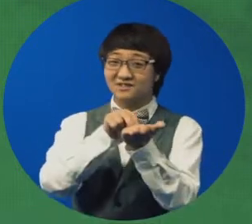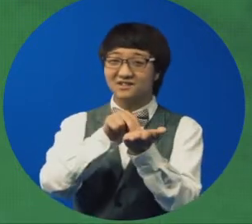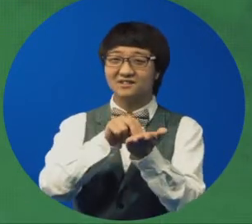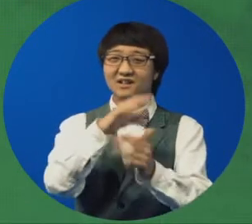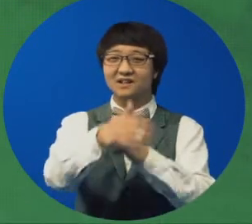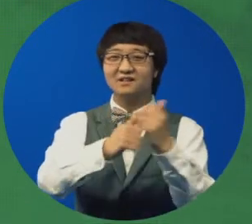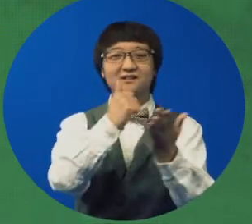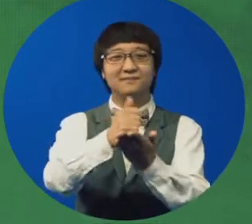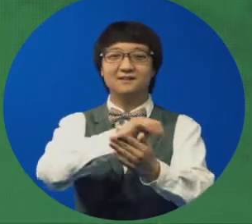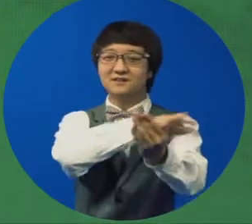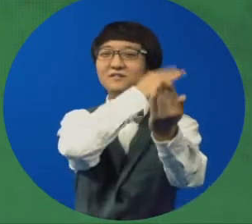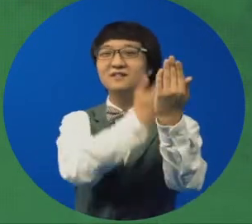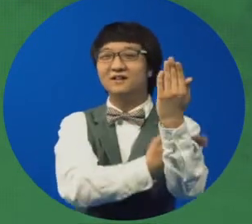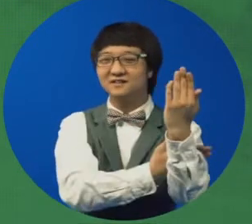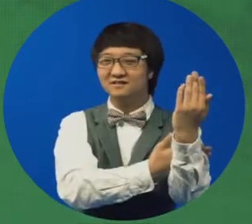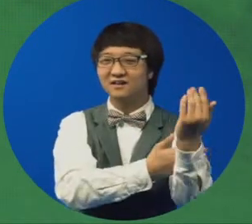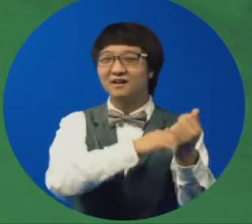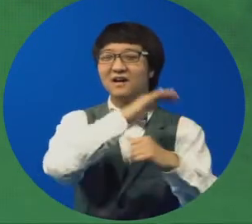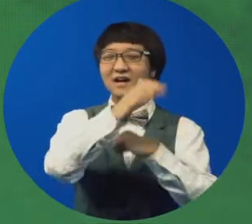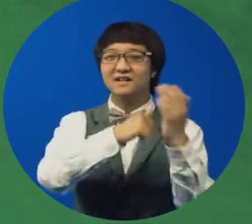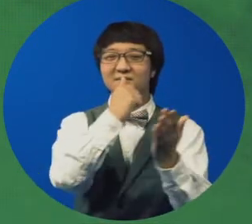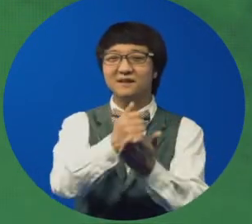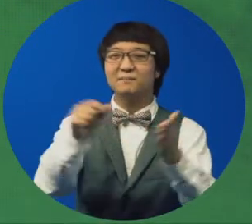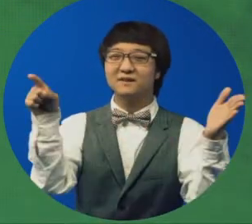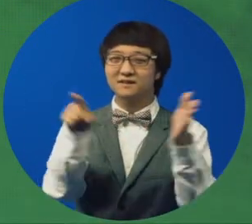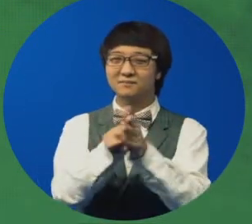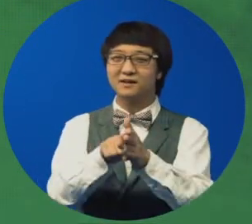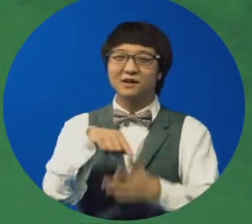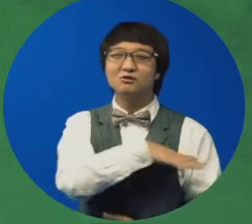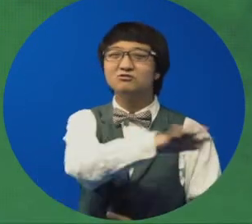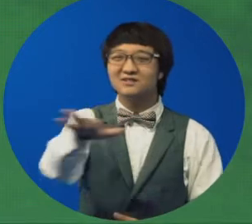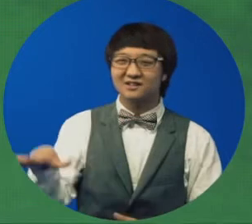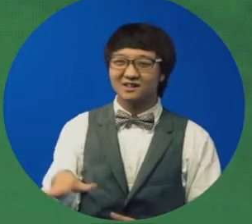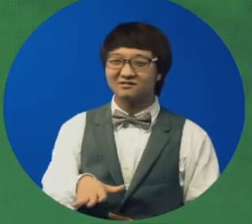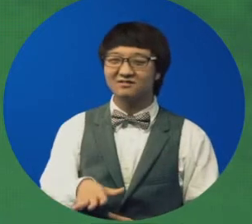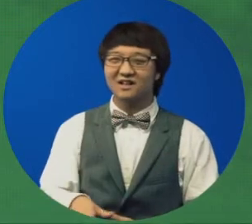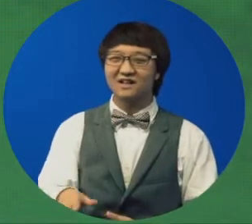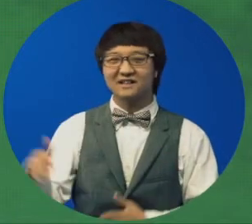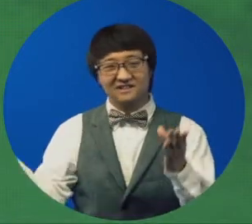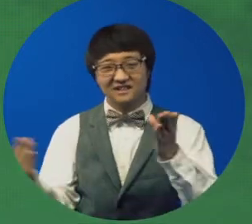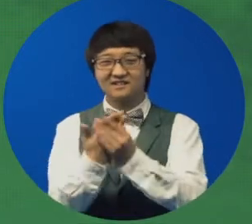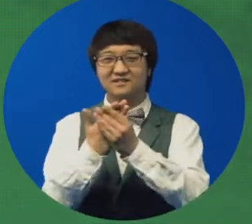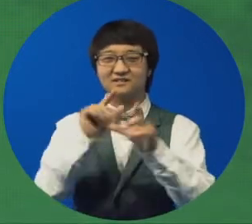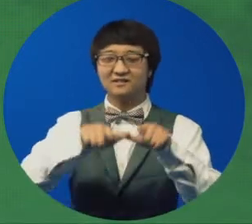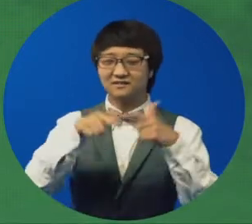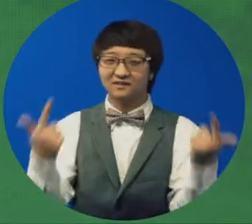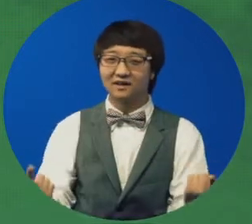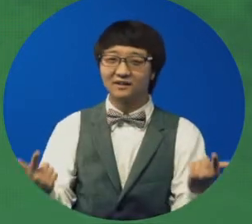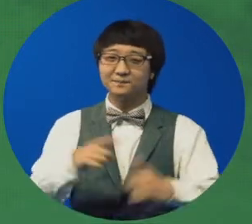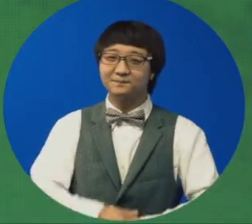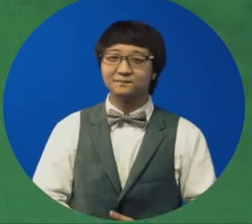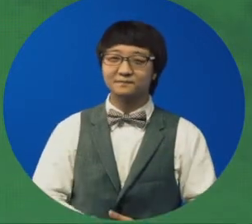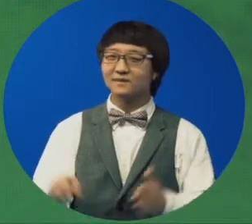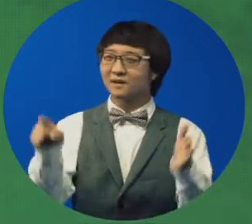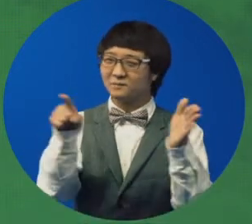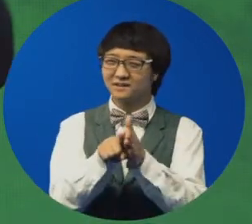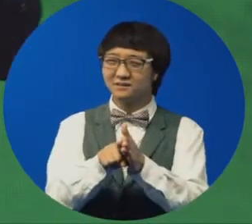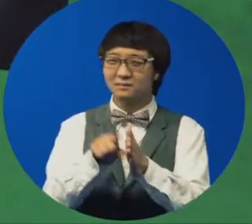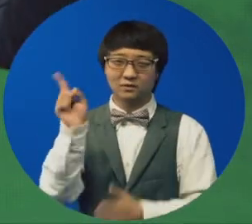하나님의 전능하심과 하나님께 대한 믿음이 우리들 가운데 생기지 않는 거죠. 저는 믿음을 이렇게